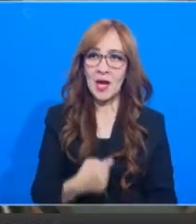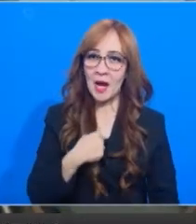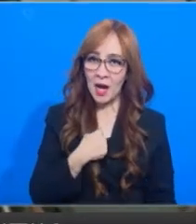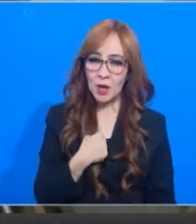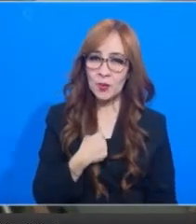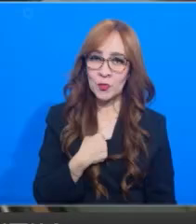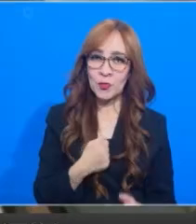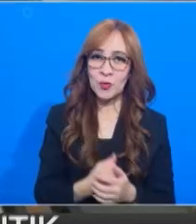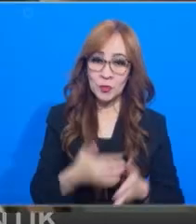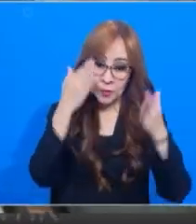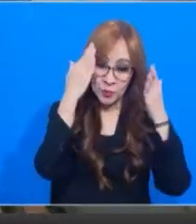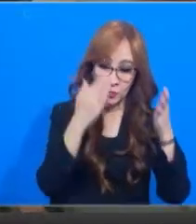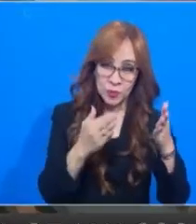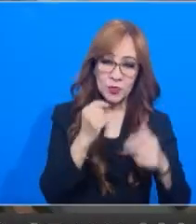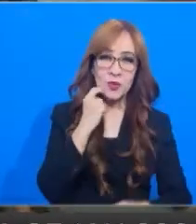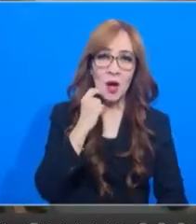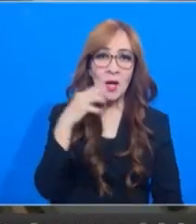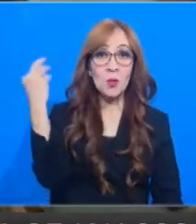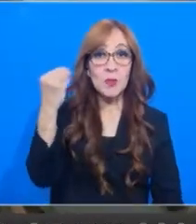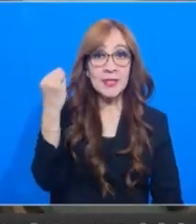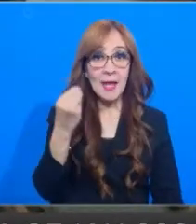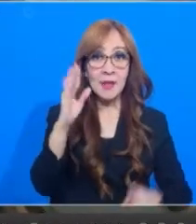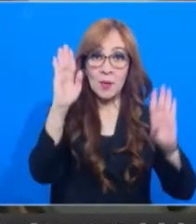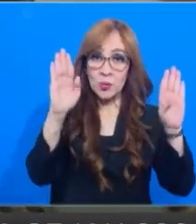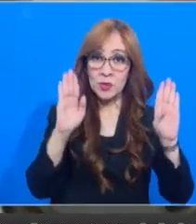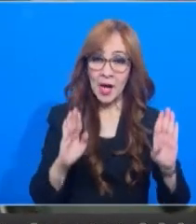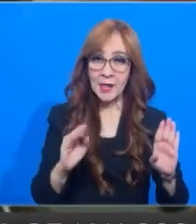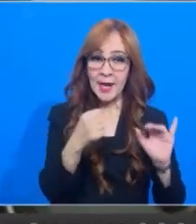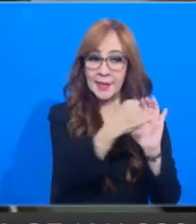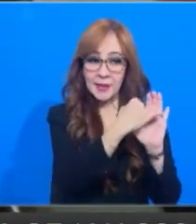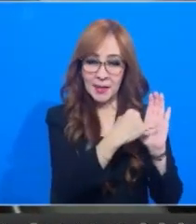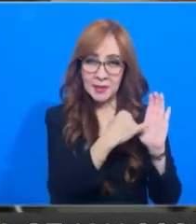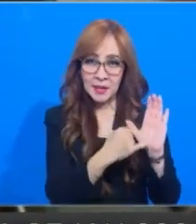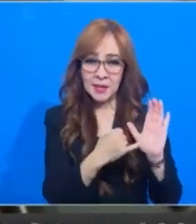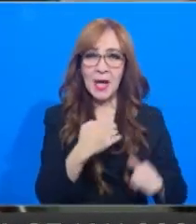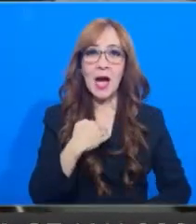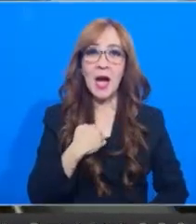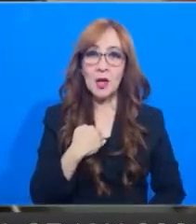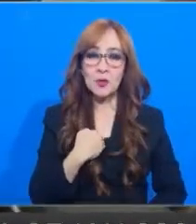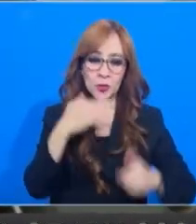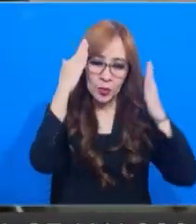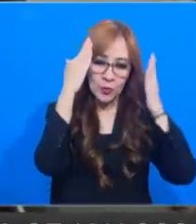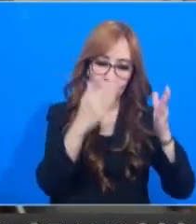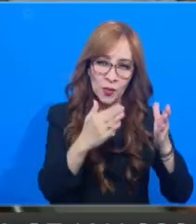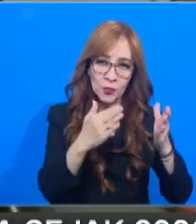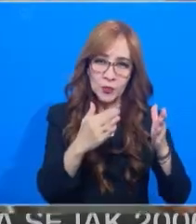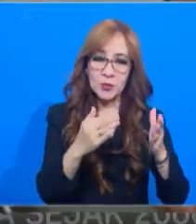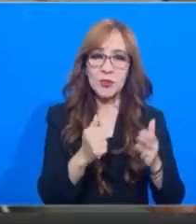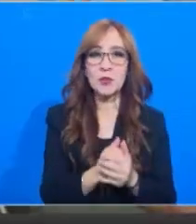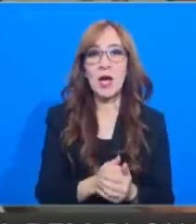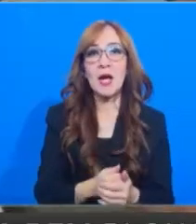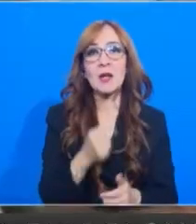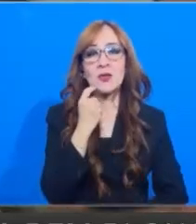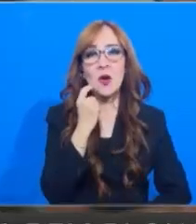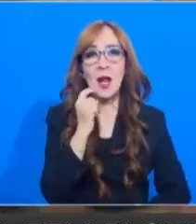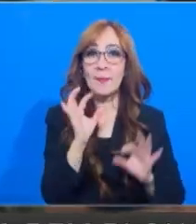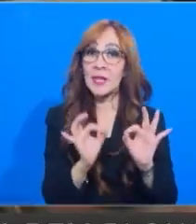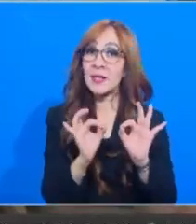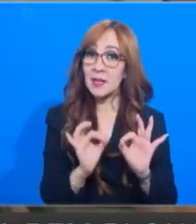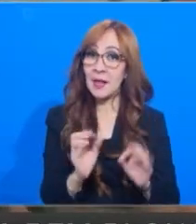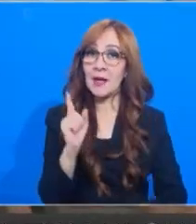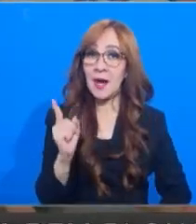kan di kesenian pariwisata kebudayaan tapi akuang sangat juga konsen tentang pendidikan jadi itu ada di komisi